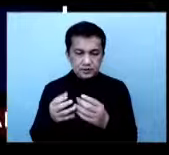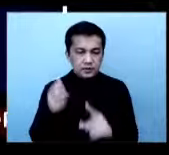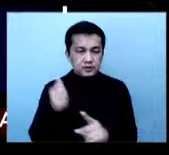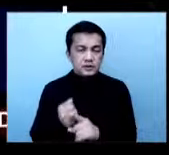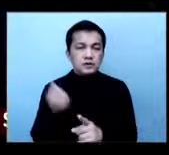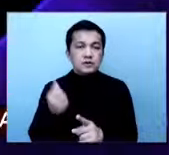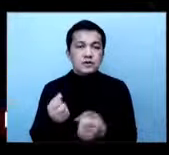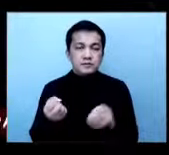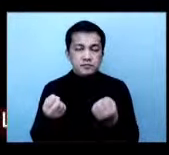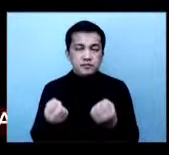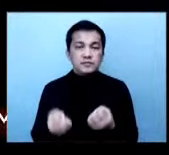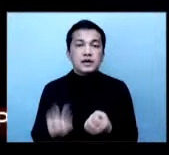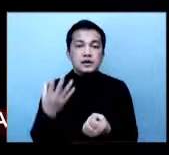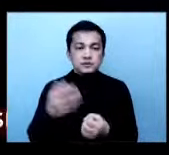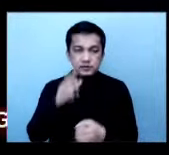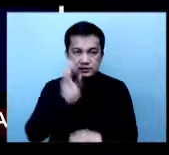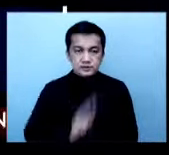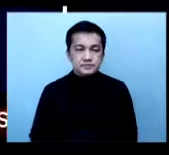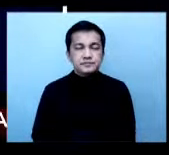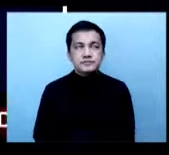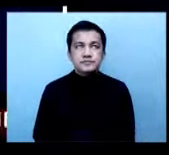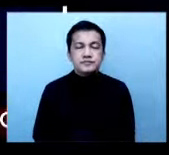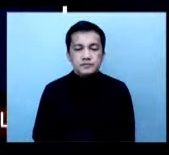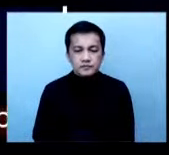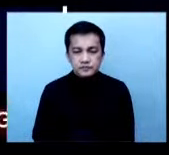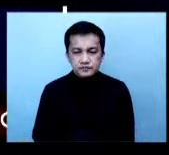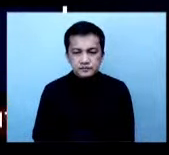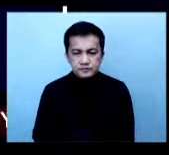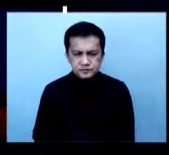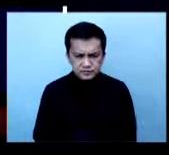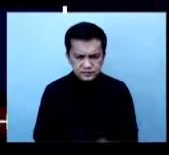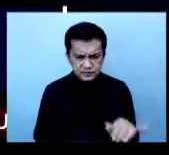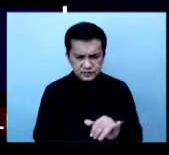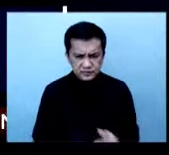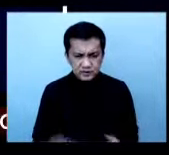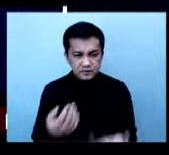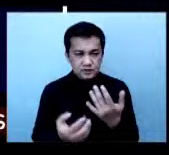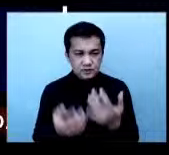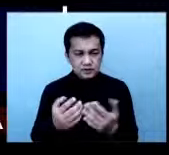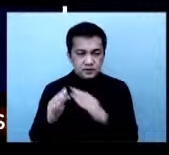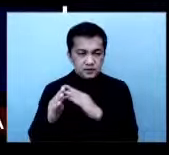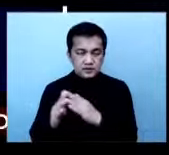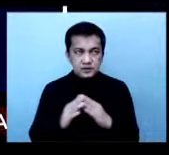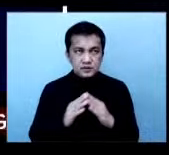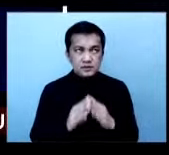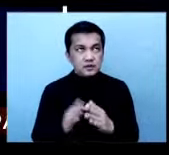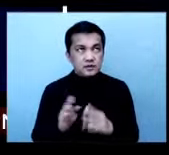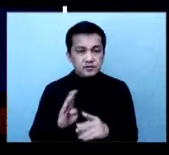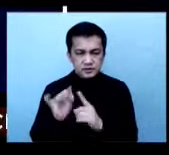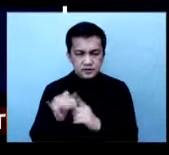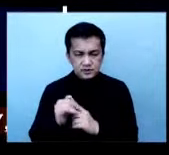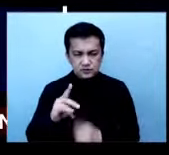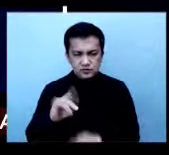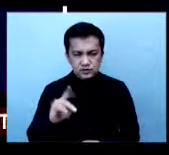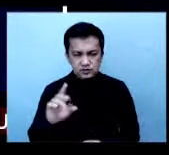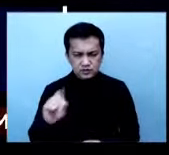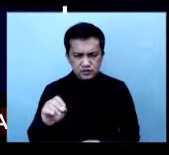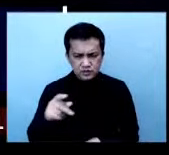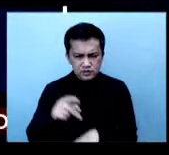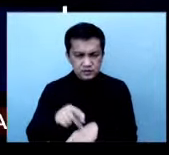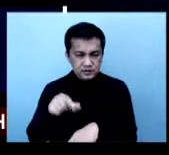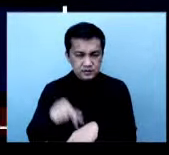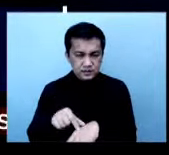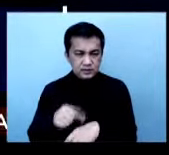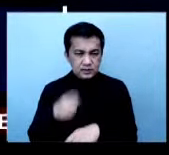ng pinsala sumiklab din ang apoy sa mga bahay na ito sa barangay dioniso sa parañque city